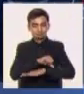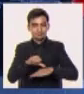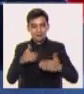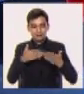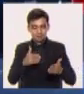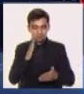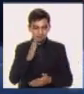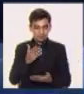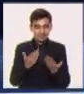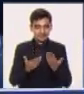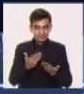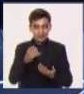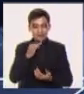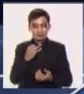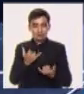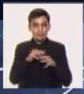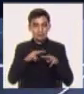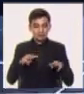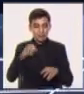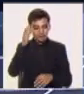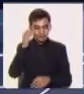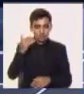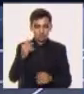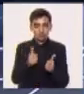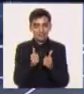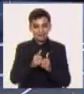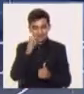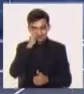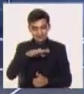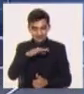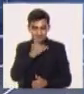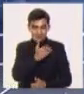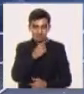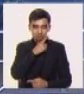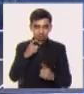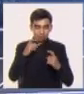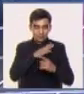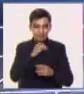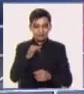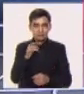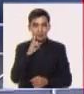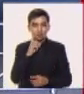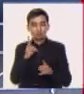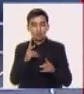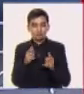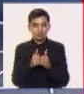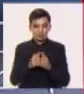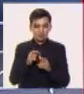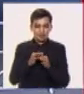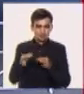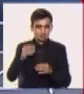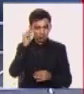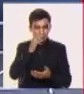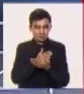этом сегодня рассказали в Министерстве образования соседней страны. В подвешенном состоянии пребывает и та молодежь, которая обучается в дальнем